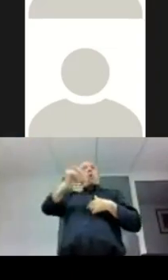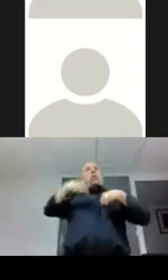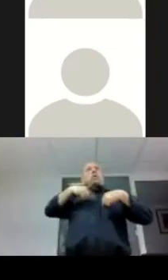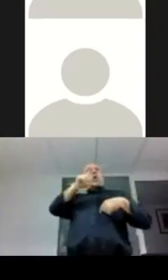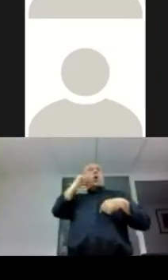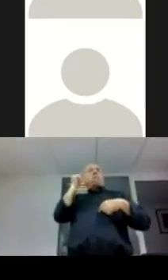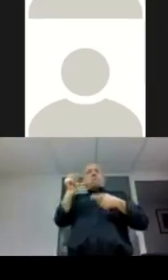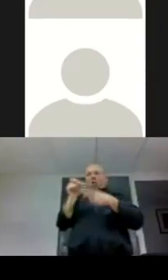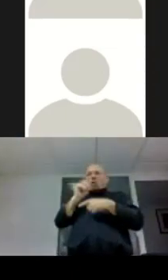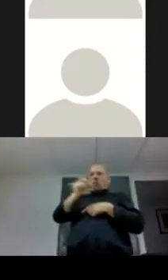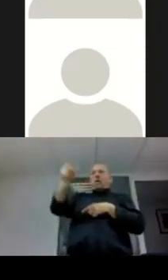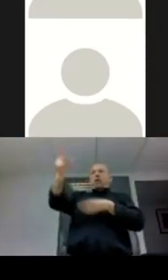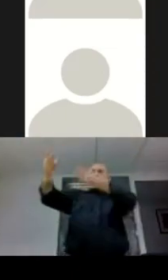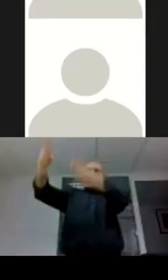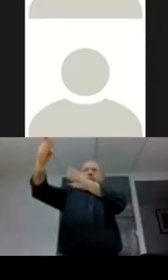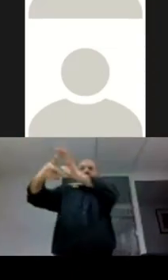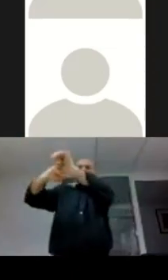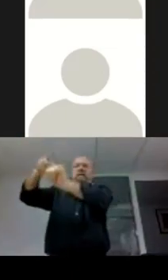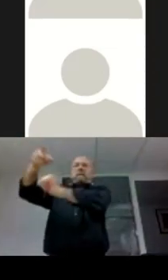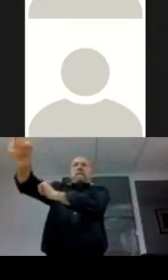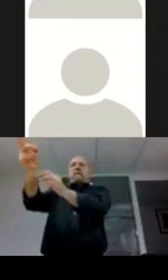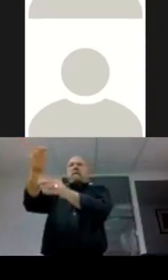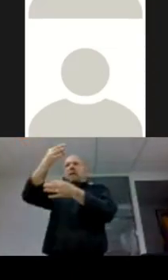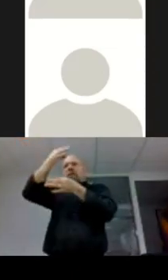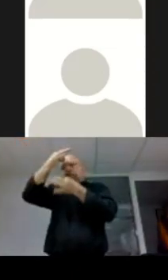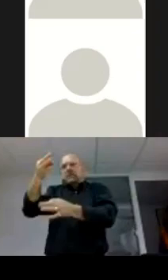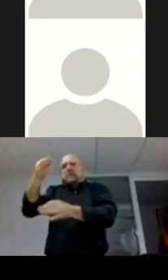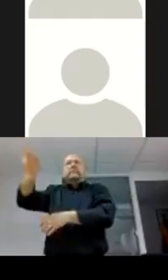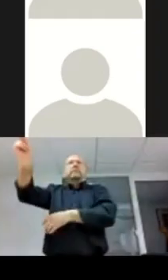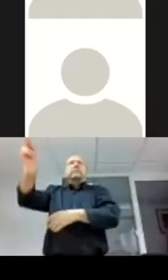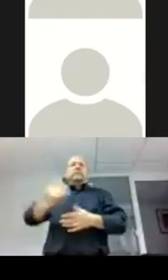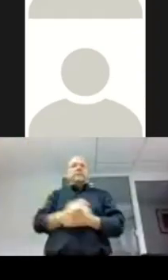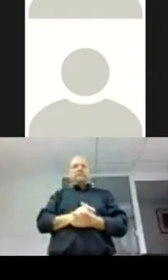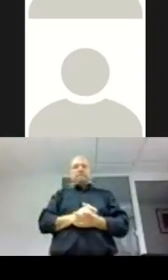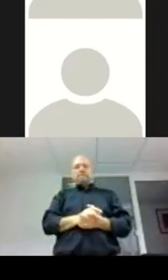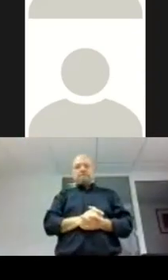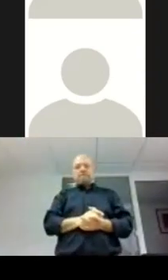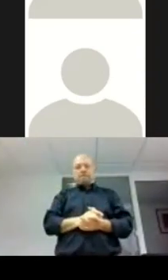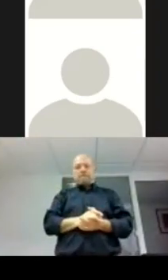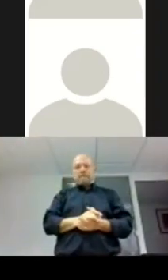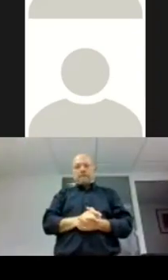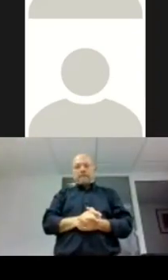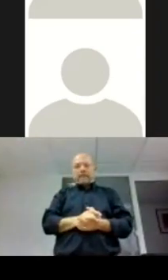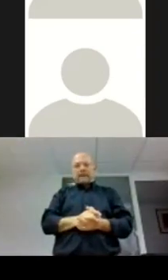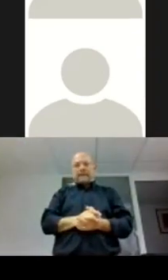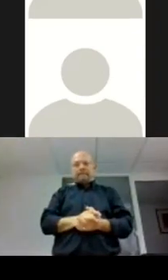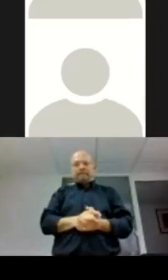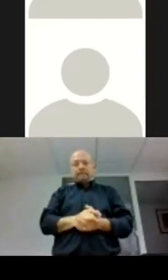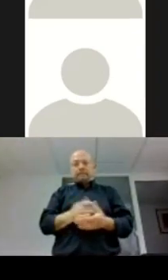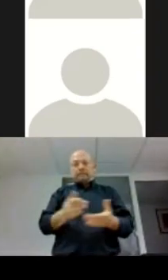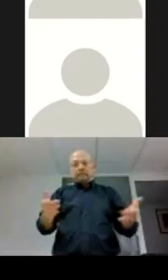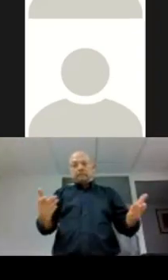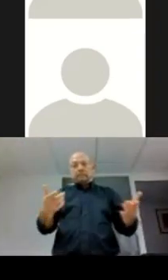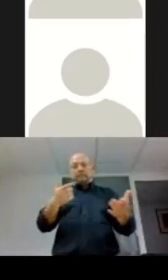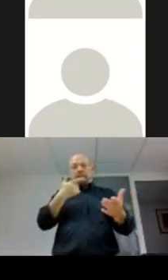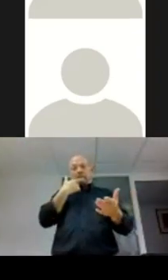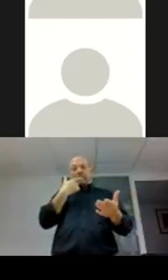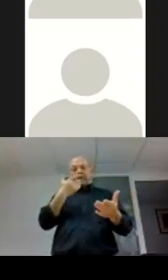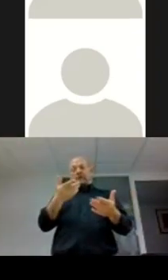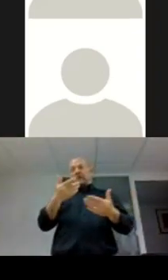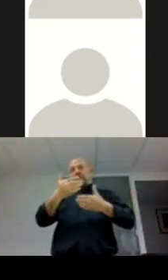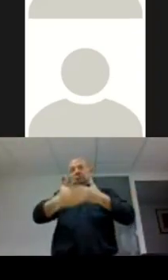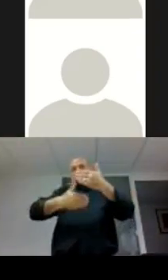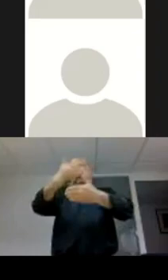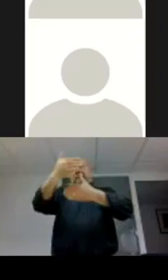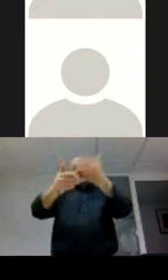de l'avenir, ce sera la chirurgie au robot. En tout cas, dans certaines situations, ça offre clairement un avantage et on sera en mesure de